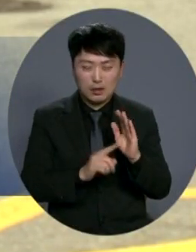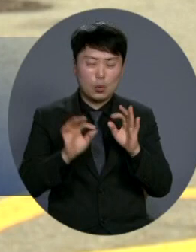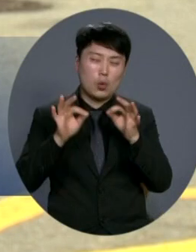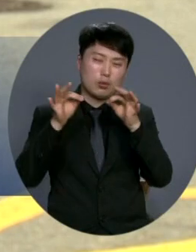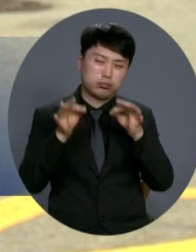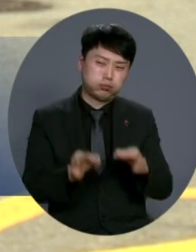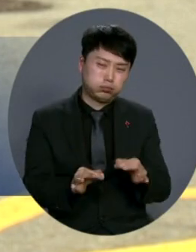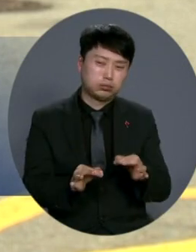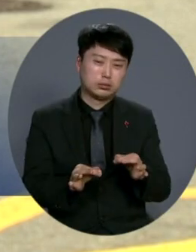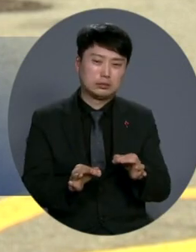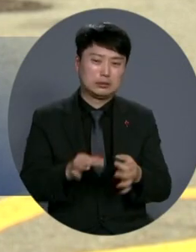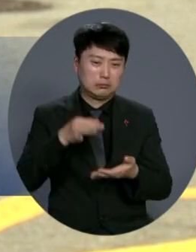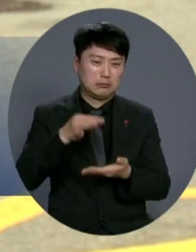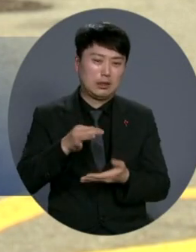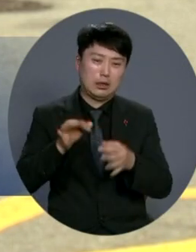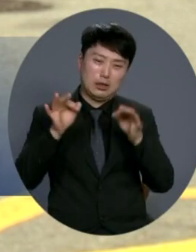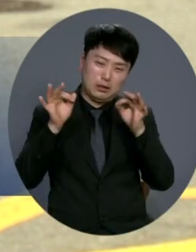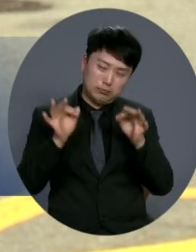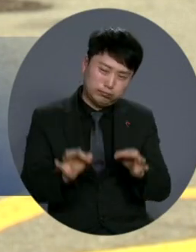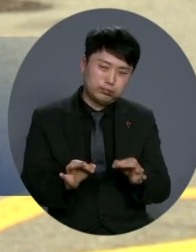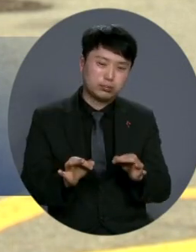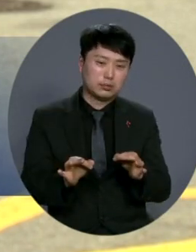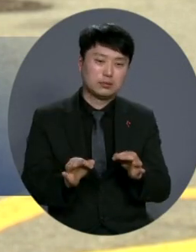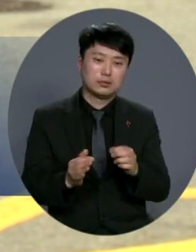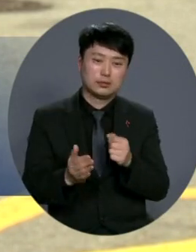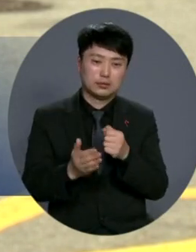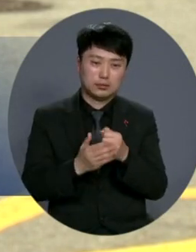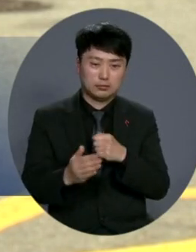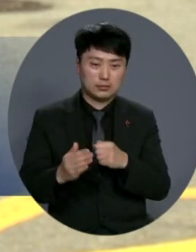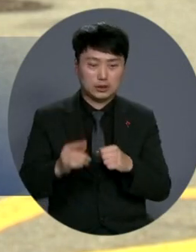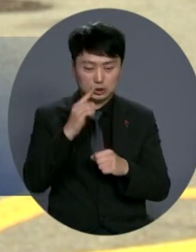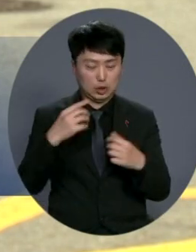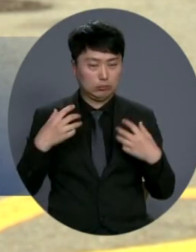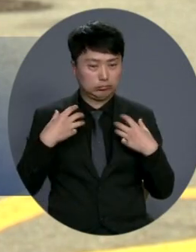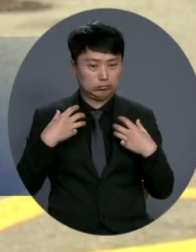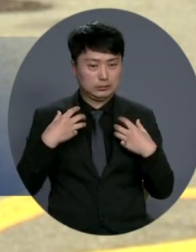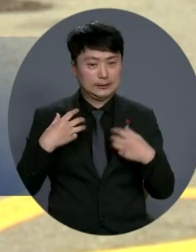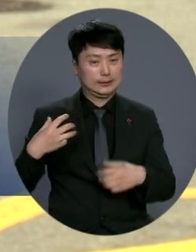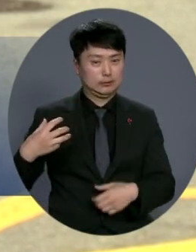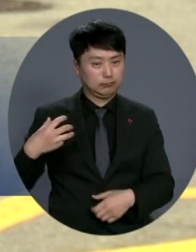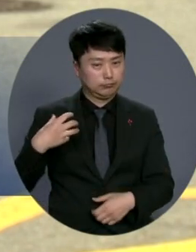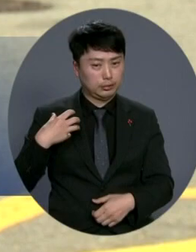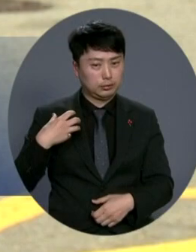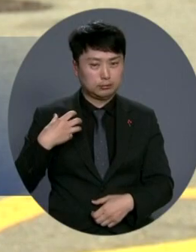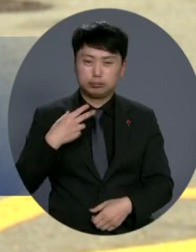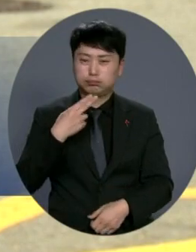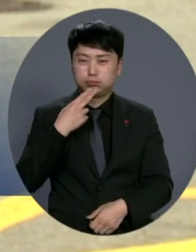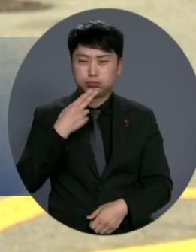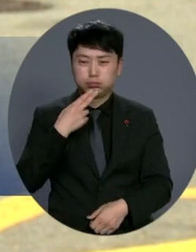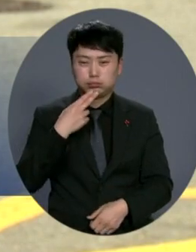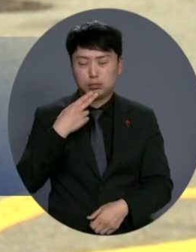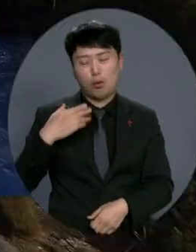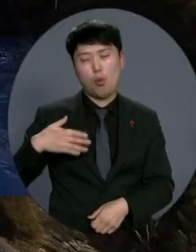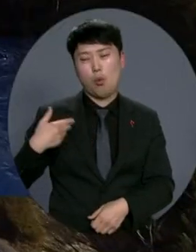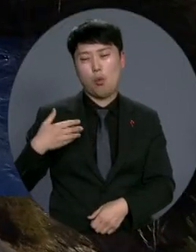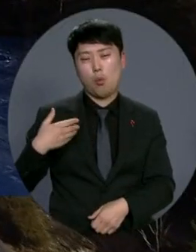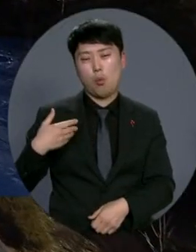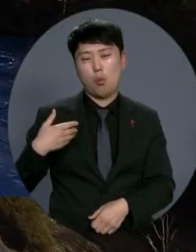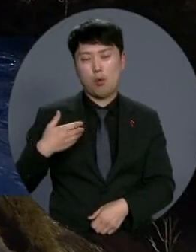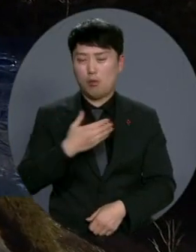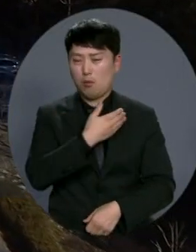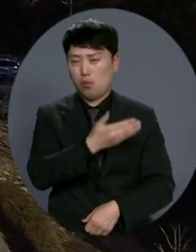시민들 재산이 그냥 평생 모은 재산이 다 날아갔는데도 정부에서는 뭐 책임지겠다는 것보다는 아예 모른